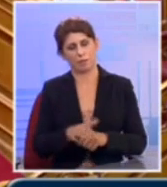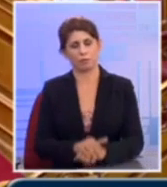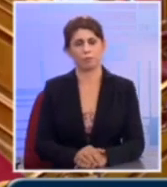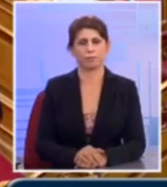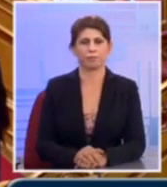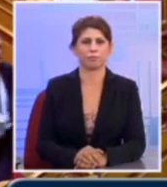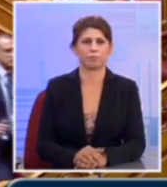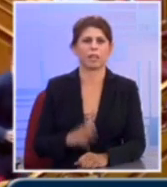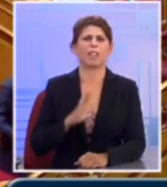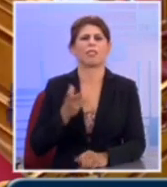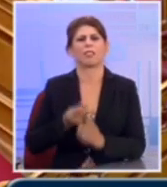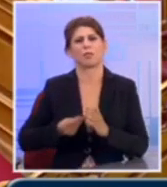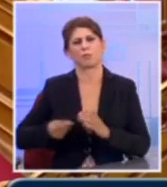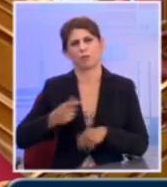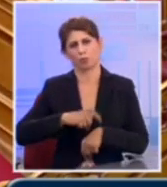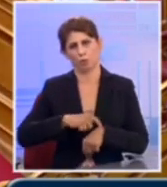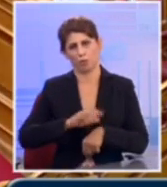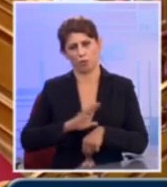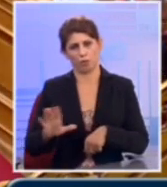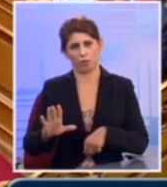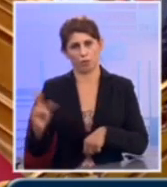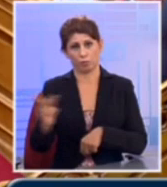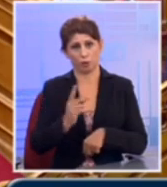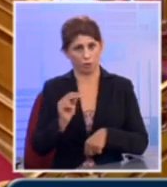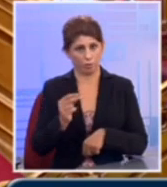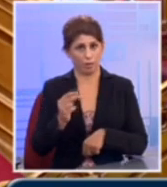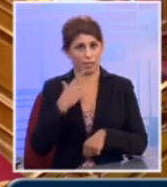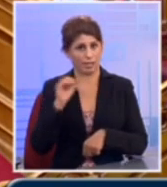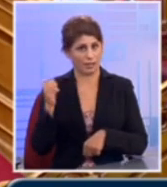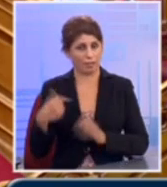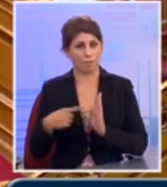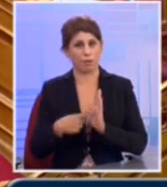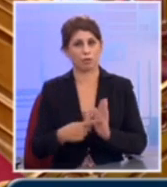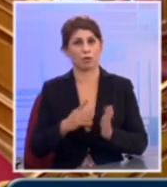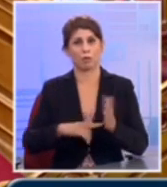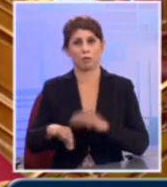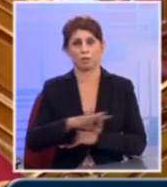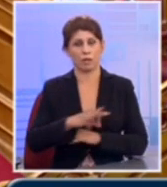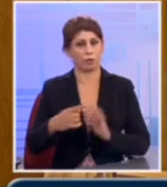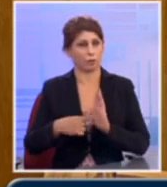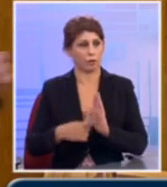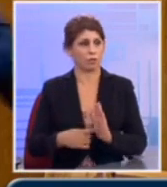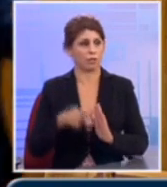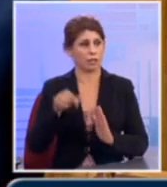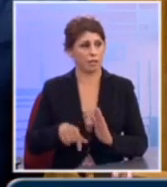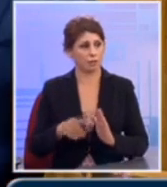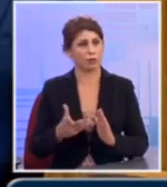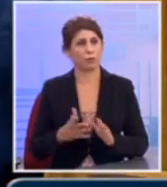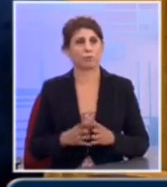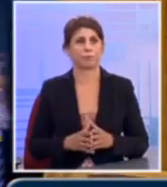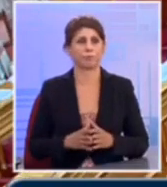δεν θέλω να κάνω κατάχρηση του χρόνου του κοινοβούλιο γιατί χθες παρουσίασα το νομοσχέδιο γ αυτό και